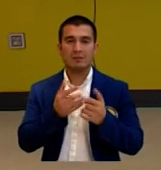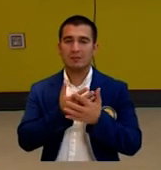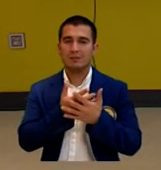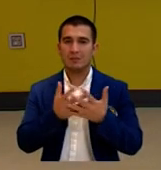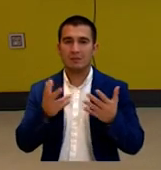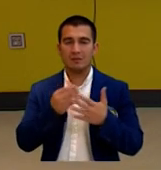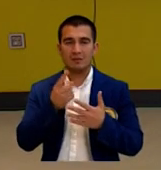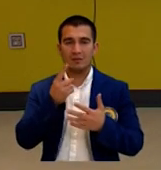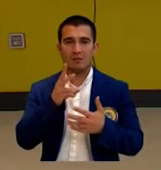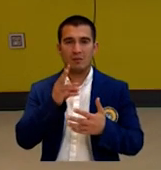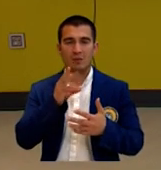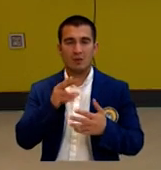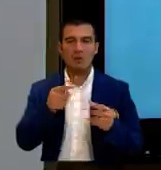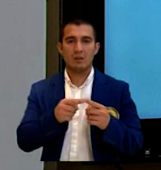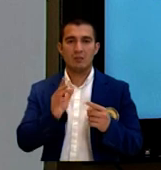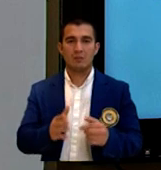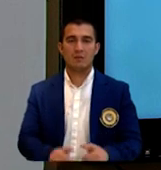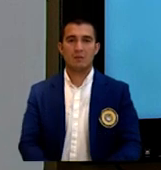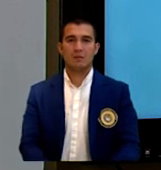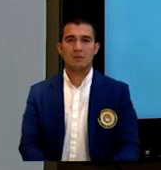miqdori 1 molga teng bo'ladi.